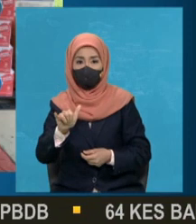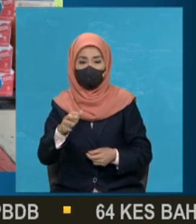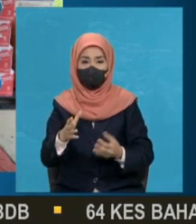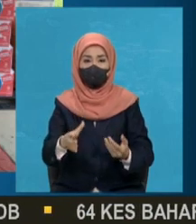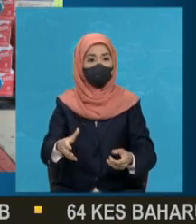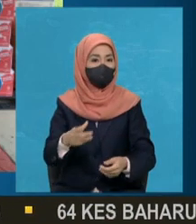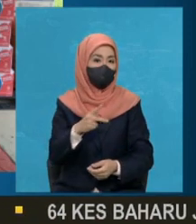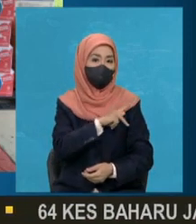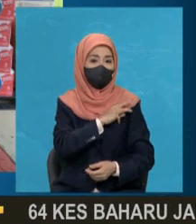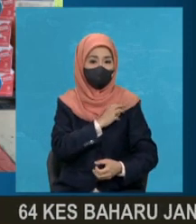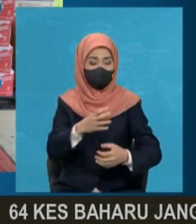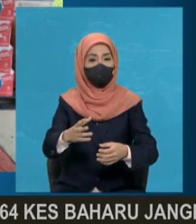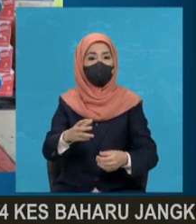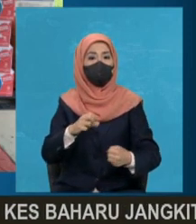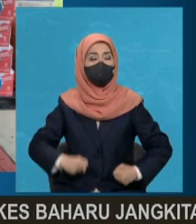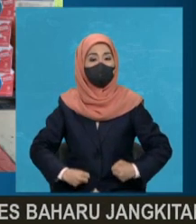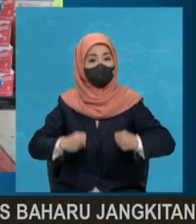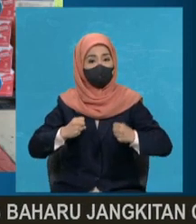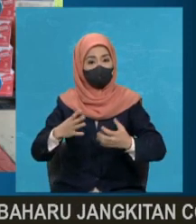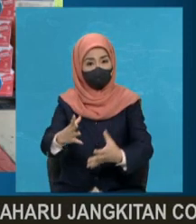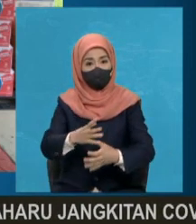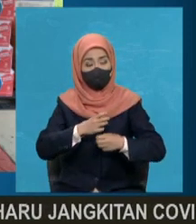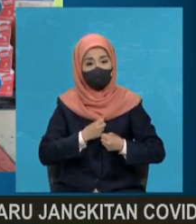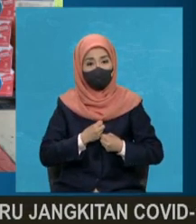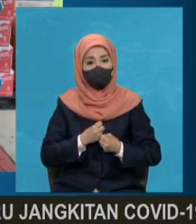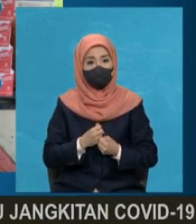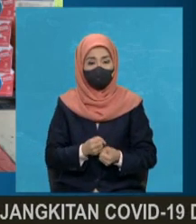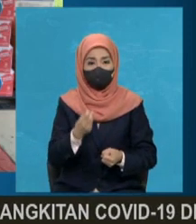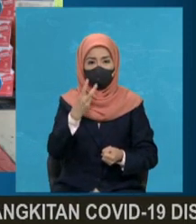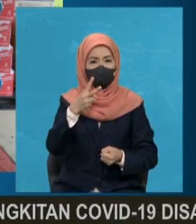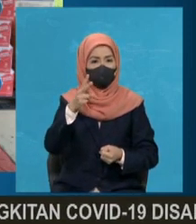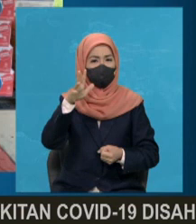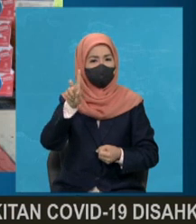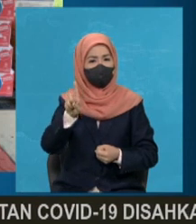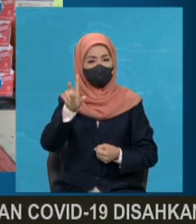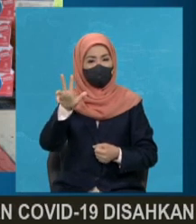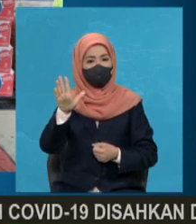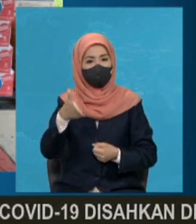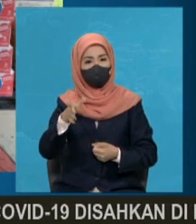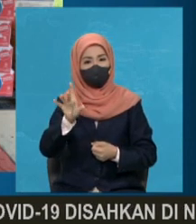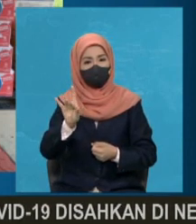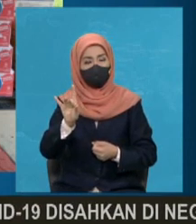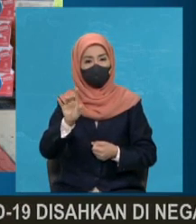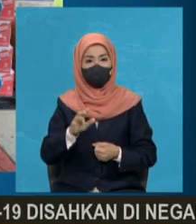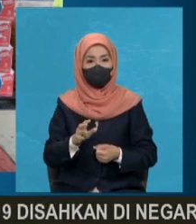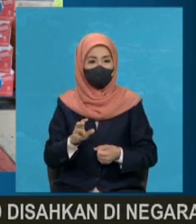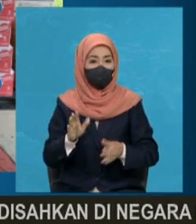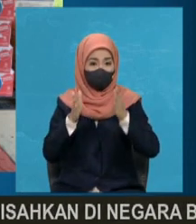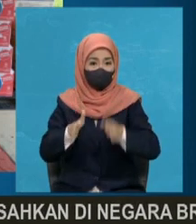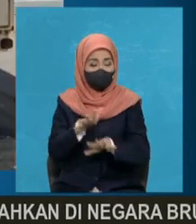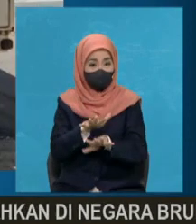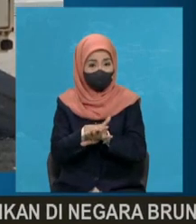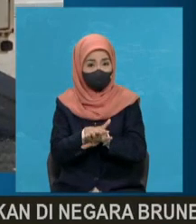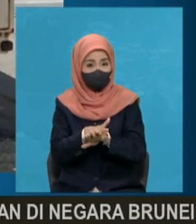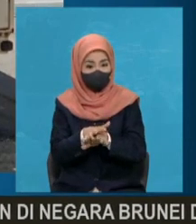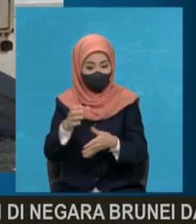Kesehatan pada 14 ogos dan 15 ogos 2021 dalam para itu orang ramai yang ingin membuat sebarang